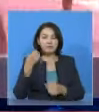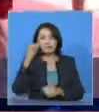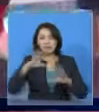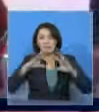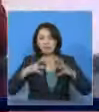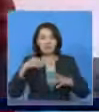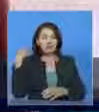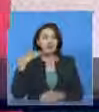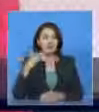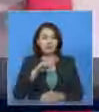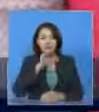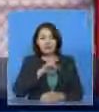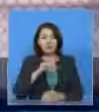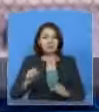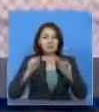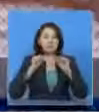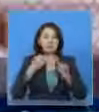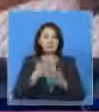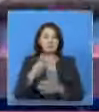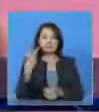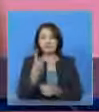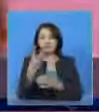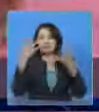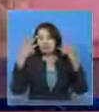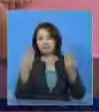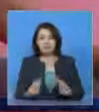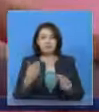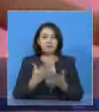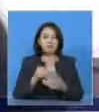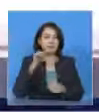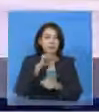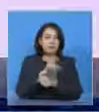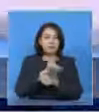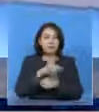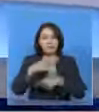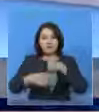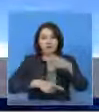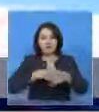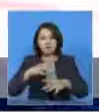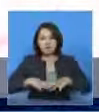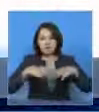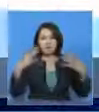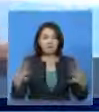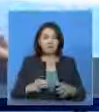мира. Актюбинские мастера боевых искусств тренируются 2 раза в день и не намерены останавливаться на достигнутом. Впереди очередные крупные